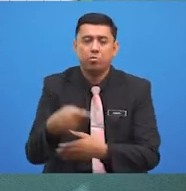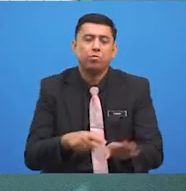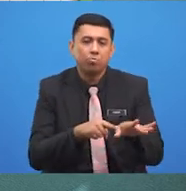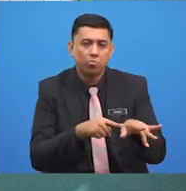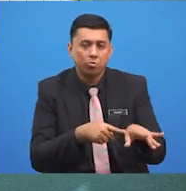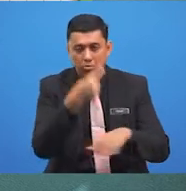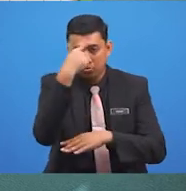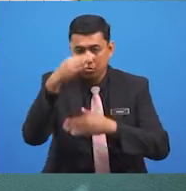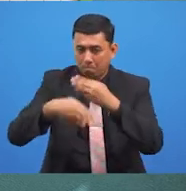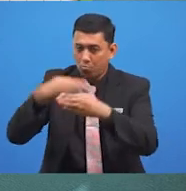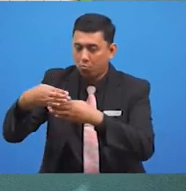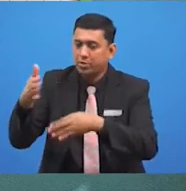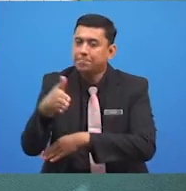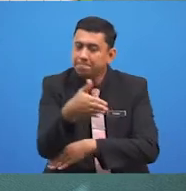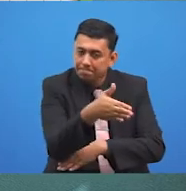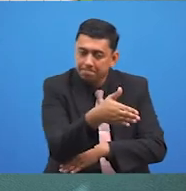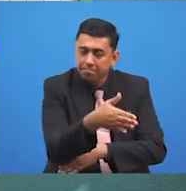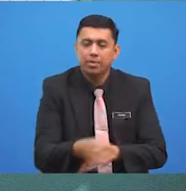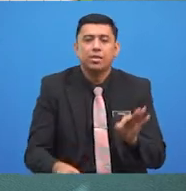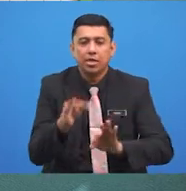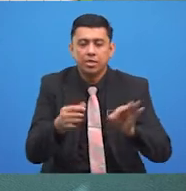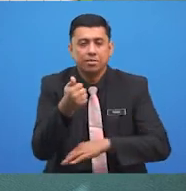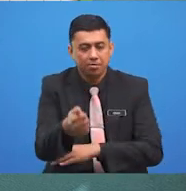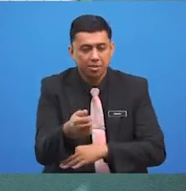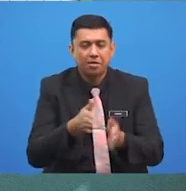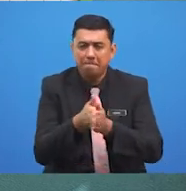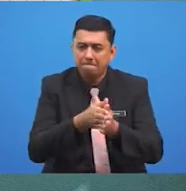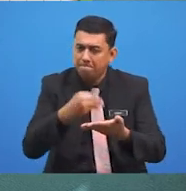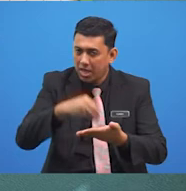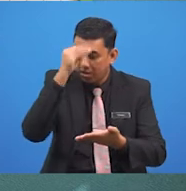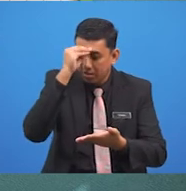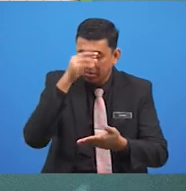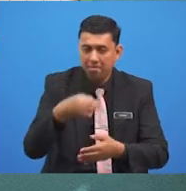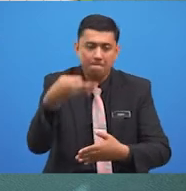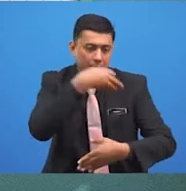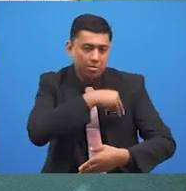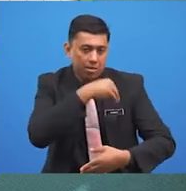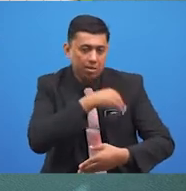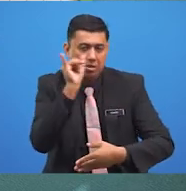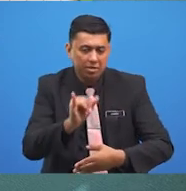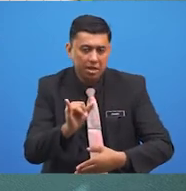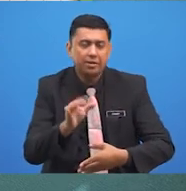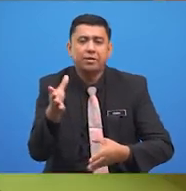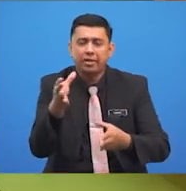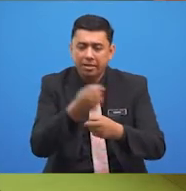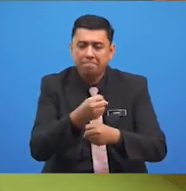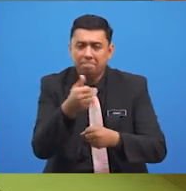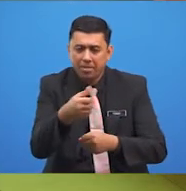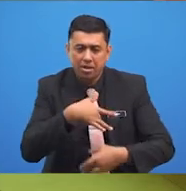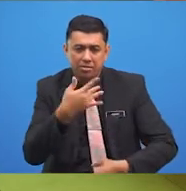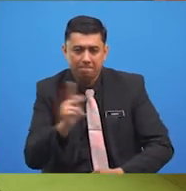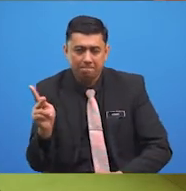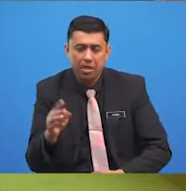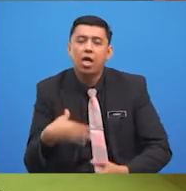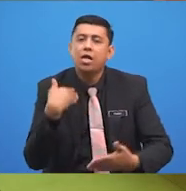untuk membungkus ikan. Jika anda rajin belajar, manfaatnya anda yang rasakan. Sehingga